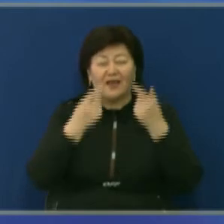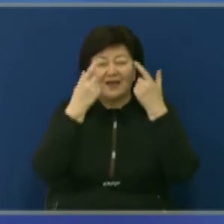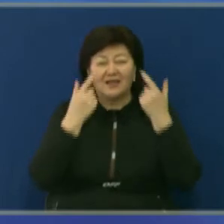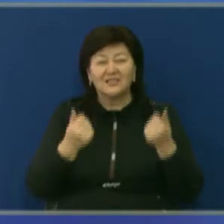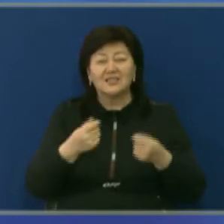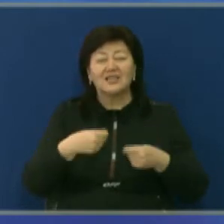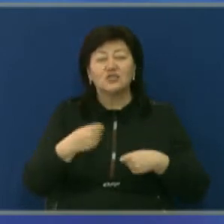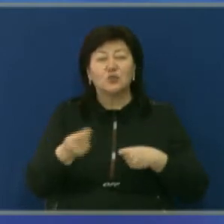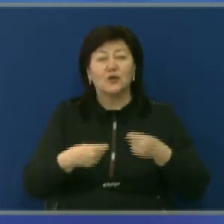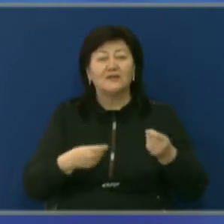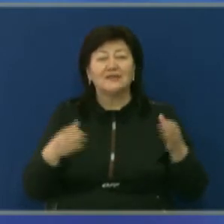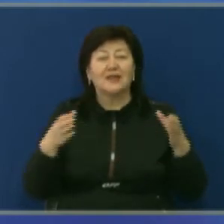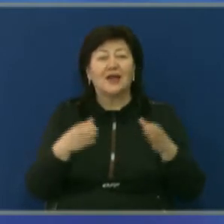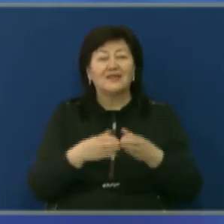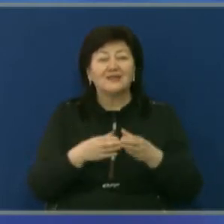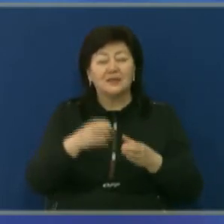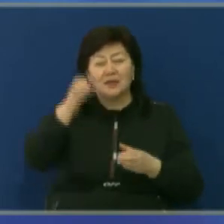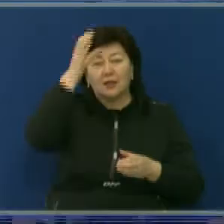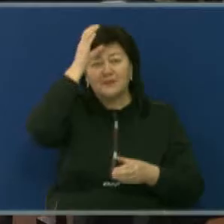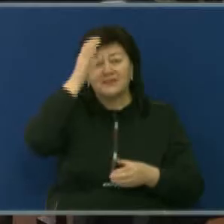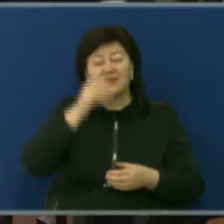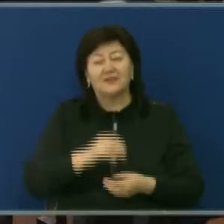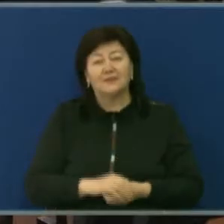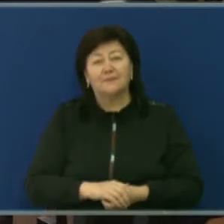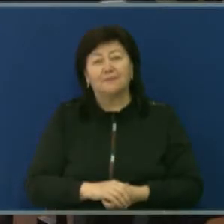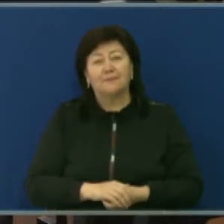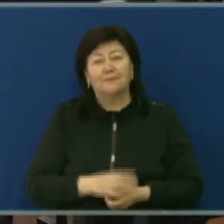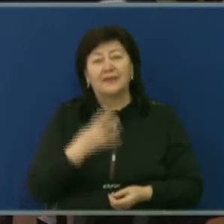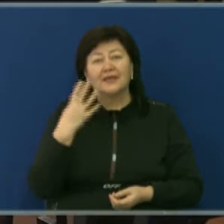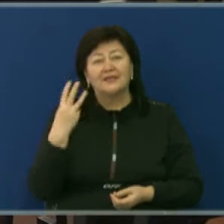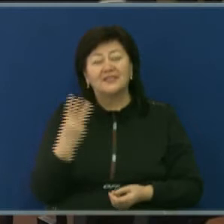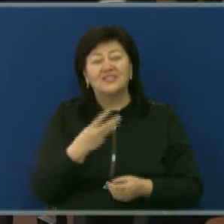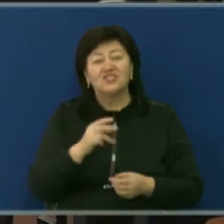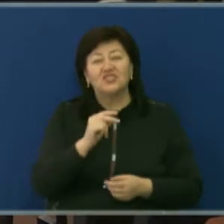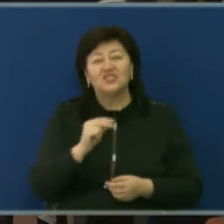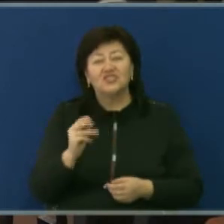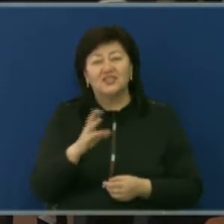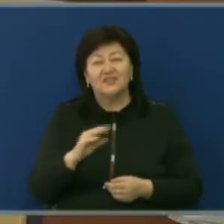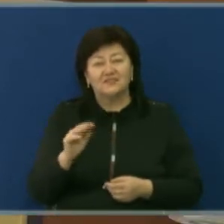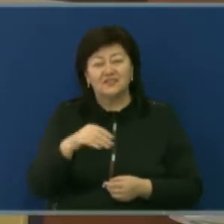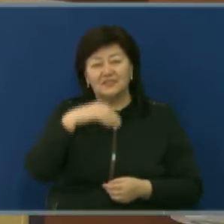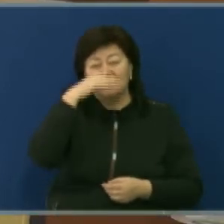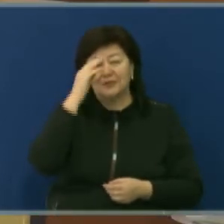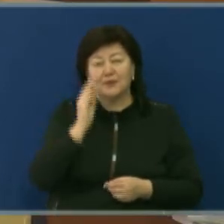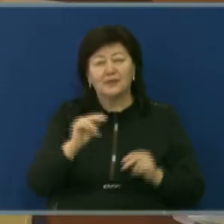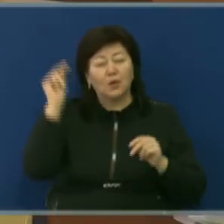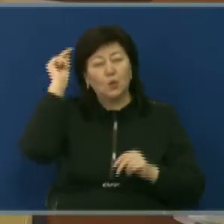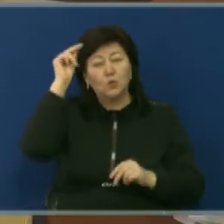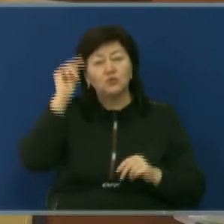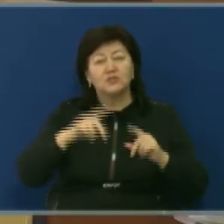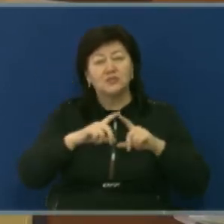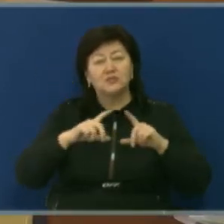городского отдела образования Наталья Фисенко. В третьей четверти школьники учились в смешанном и